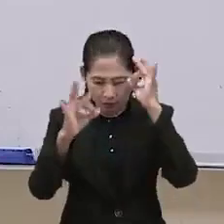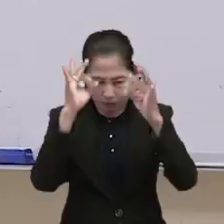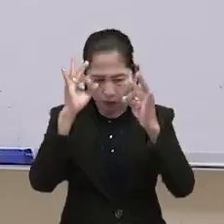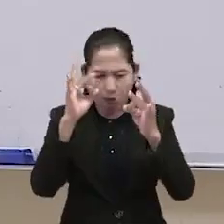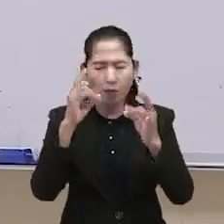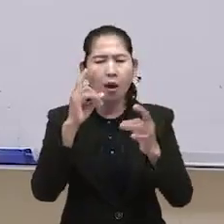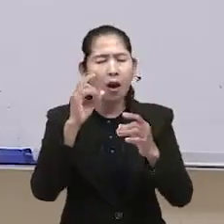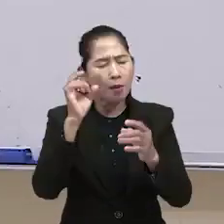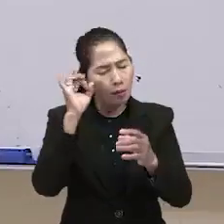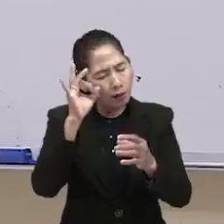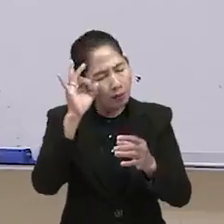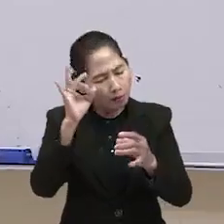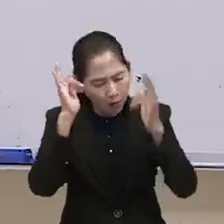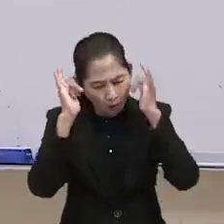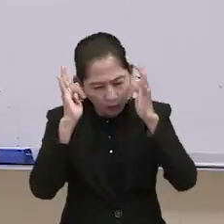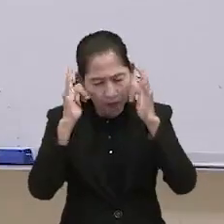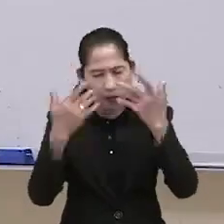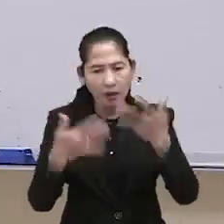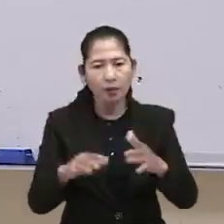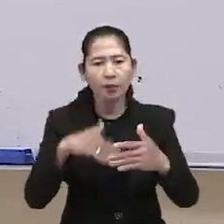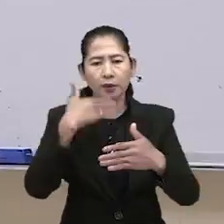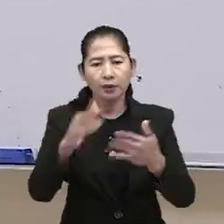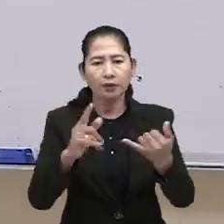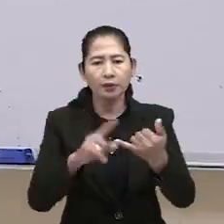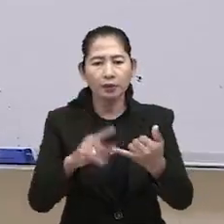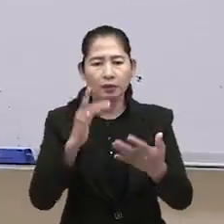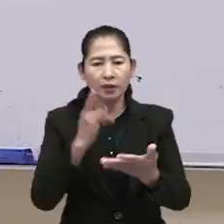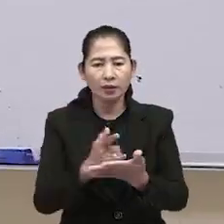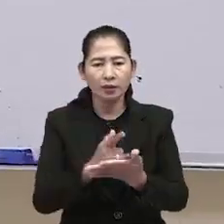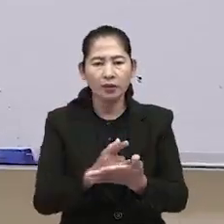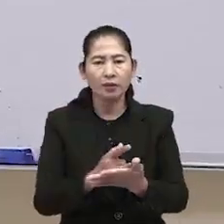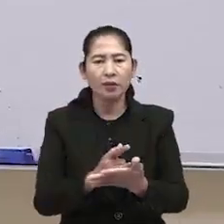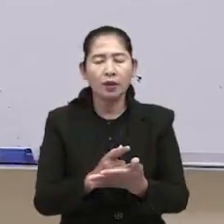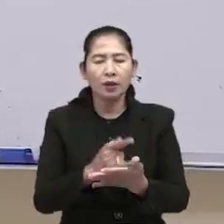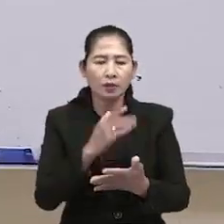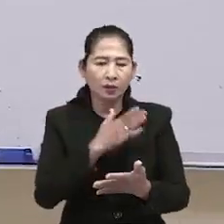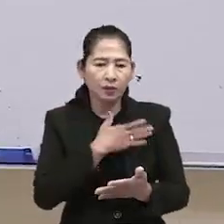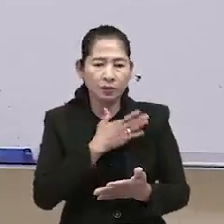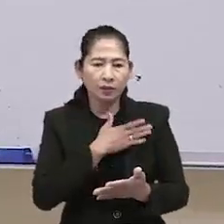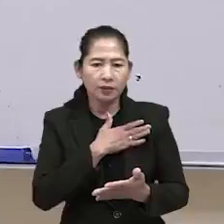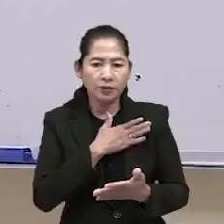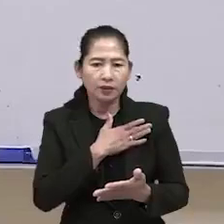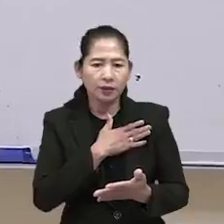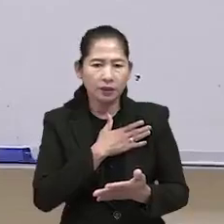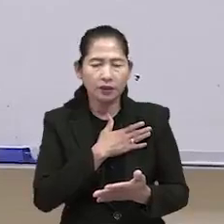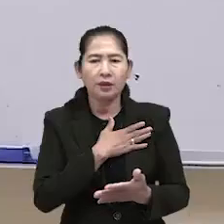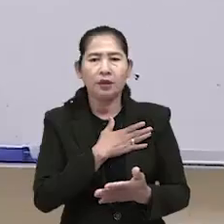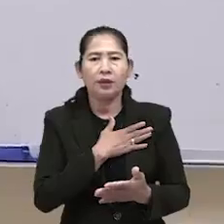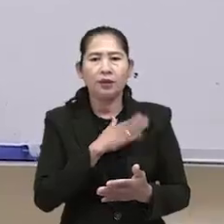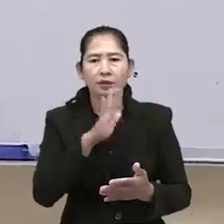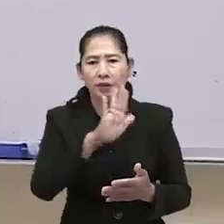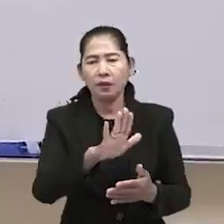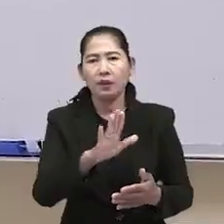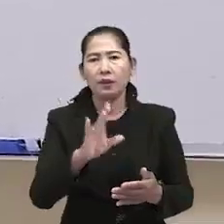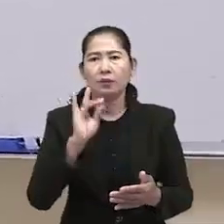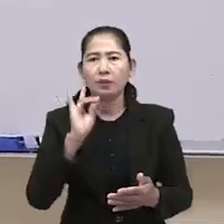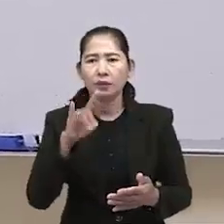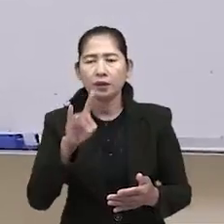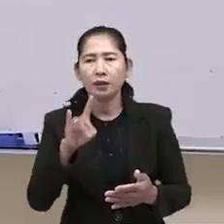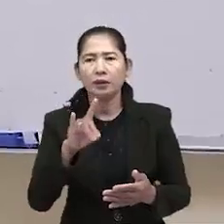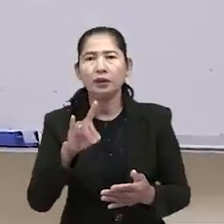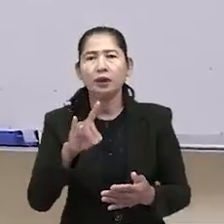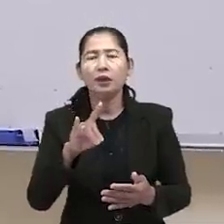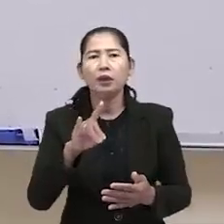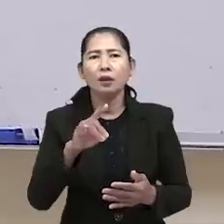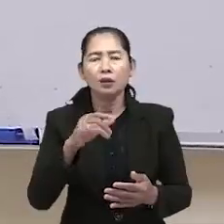អិតជូនកូនហើយឯណាកូនណាចុះបន្តចុងក្រោយគឺបញ្ចប់សេចក្តីគឺយើងនិយាយអំពីអីកូនមនោសញ្ចេតនារបស់អ្នកចម្ពោះសត្វរបស់អ្នកចម្ពោះ